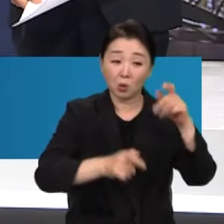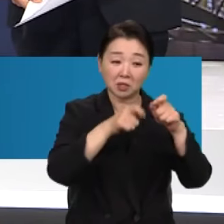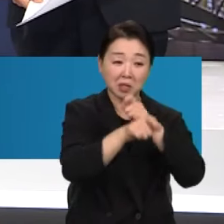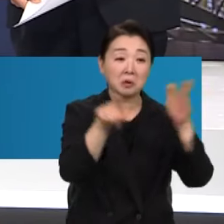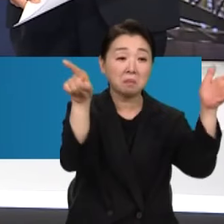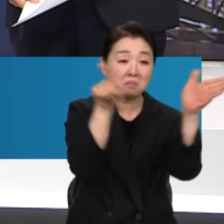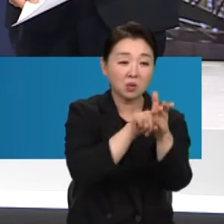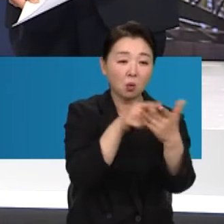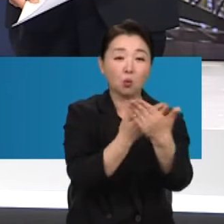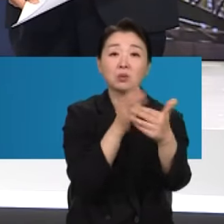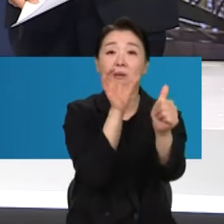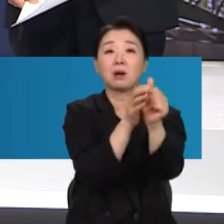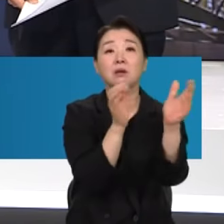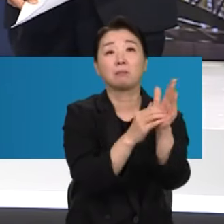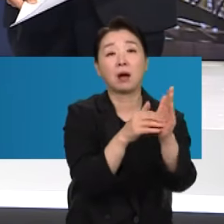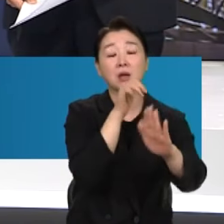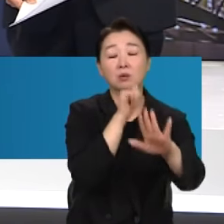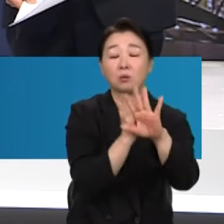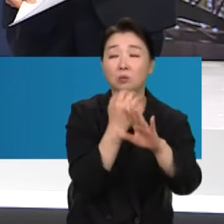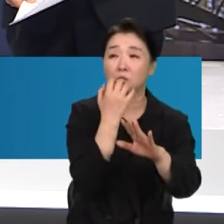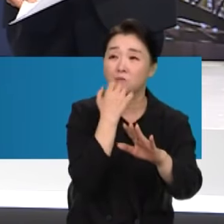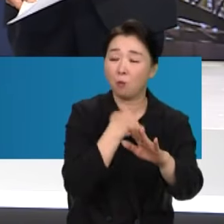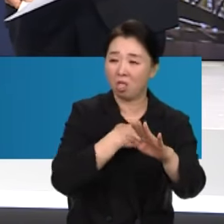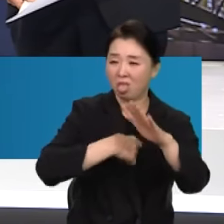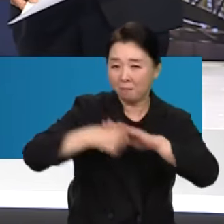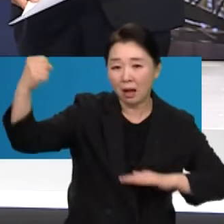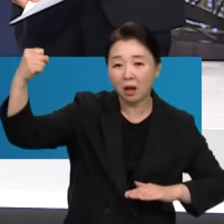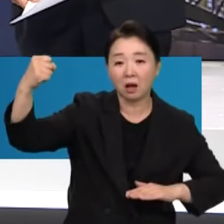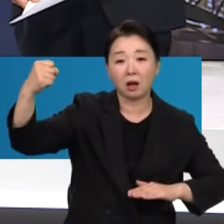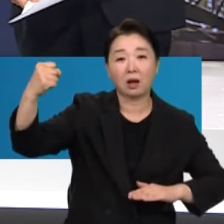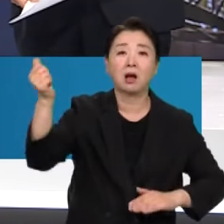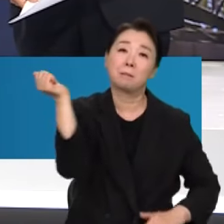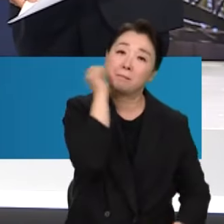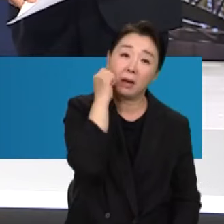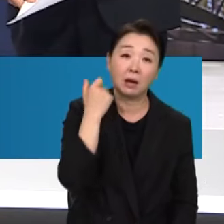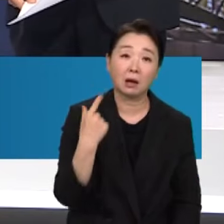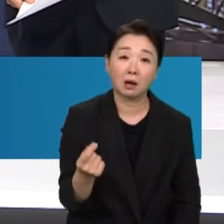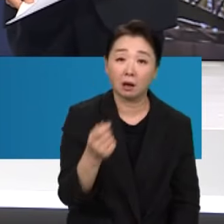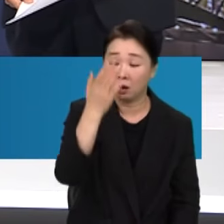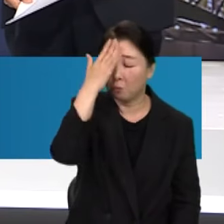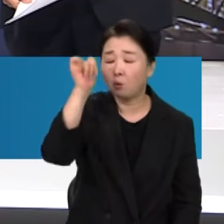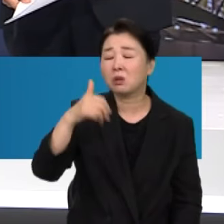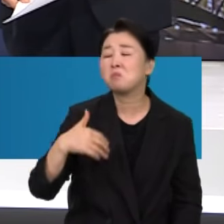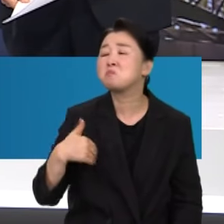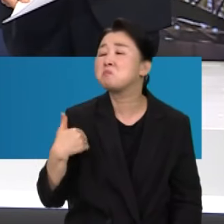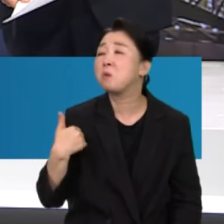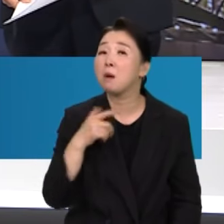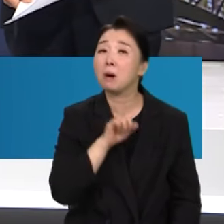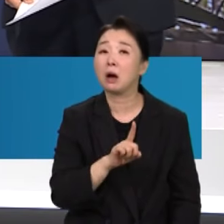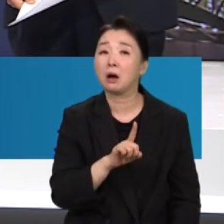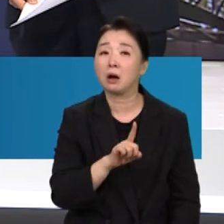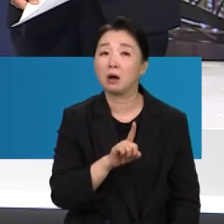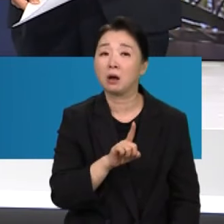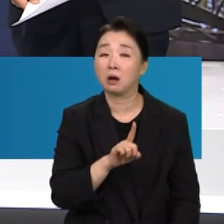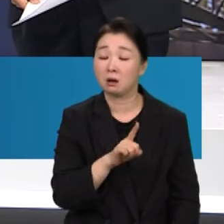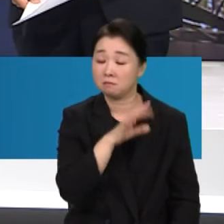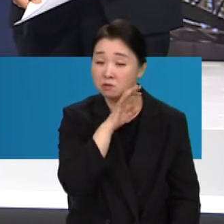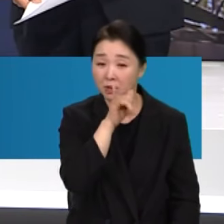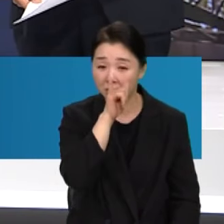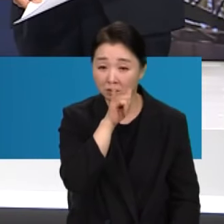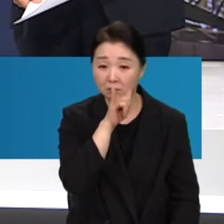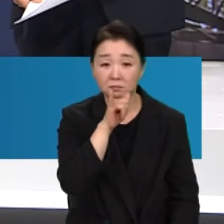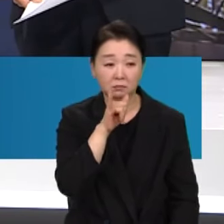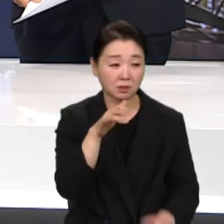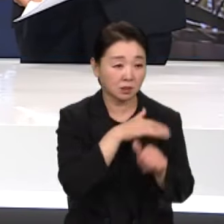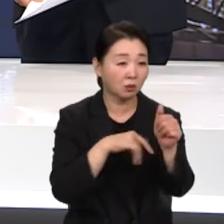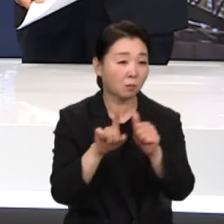믿고 공사를 맡겼다가 돈만 떼인 경우가 있다고 있습니다 그런데도 본사는 나몰라라 한다는게 피해자들 불만인데 어찌된